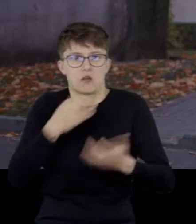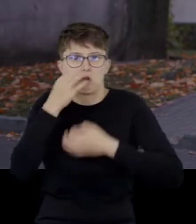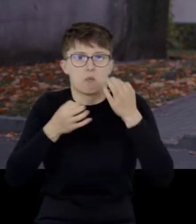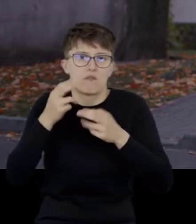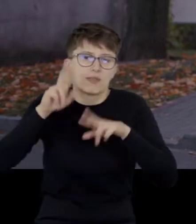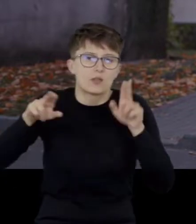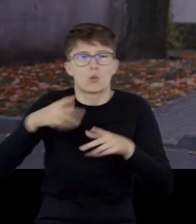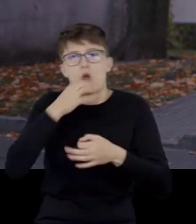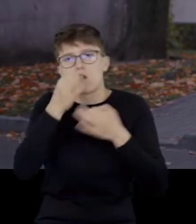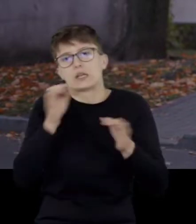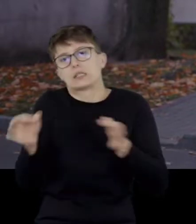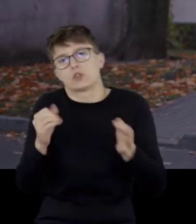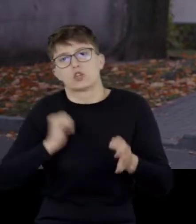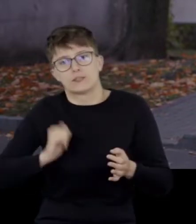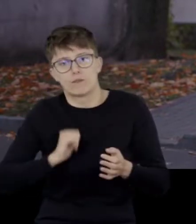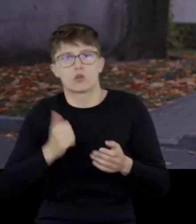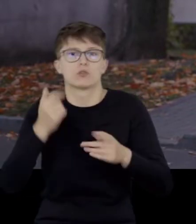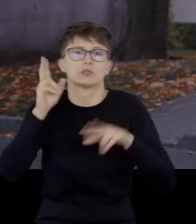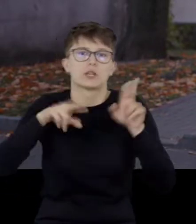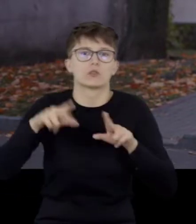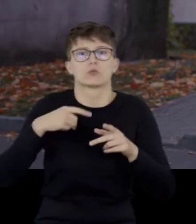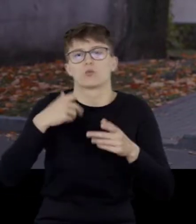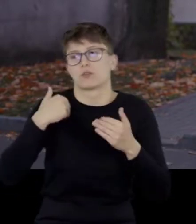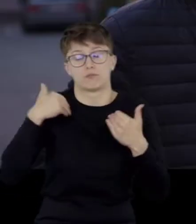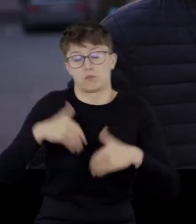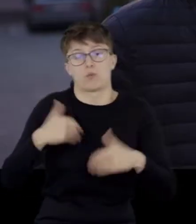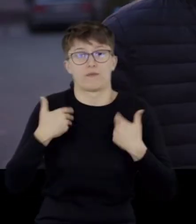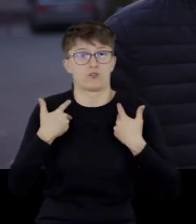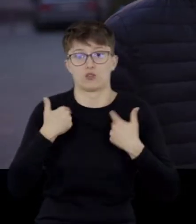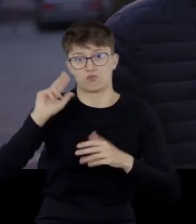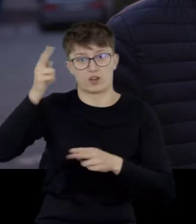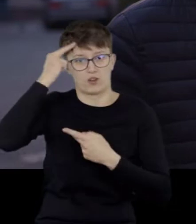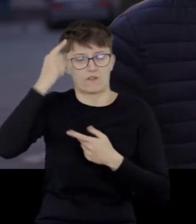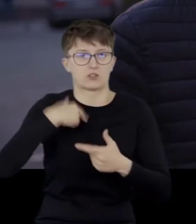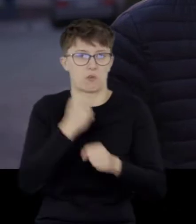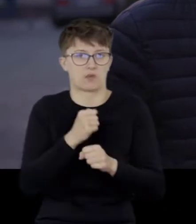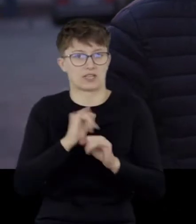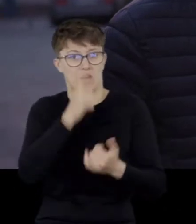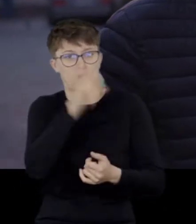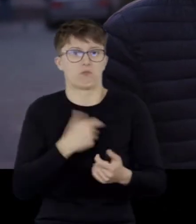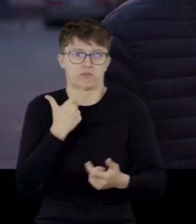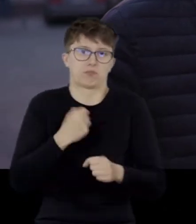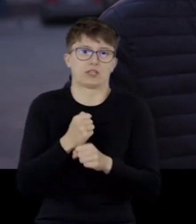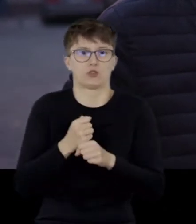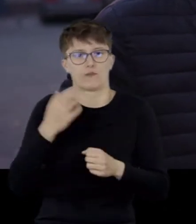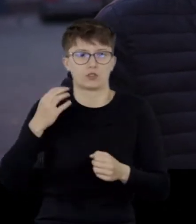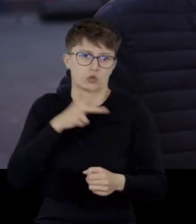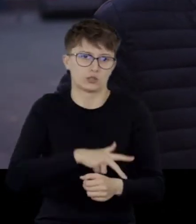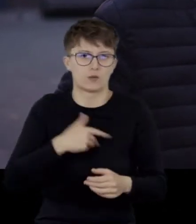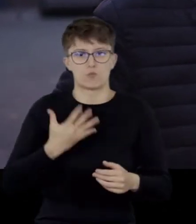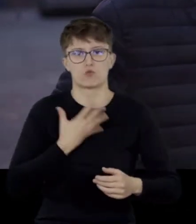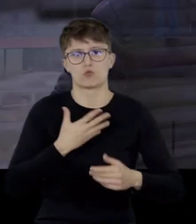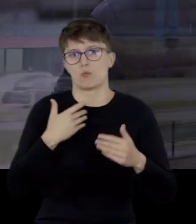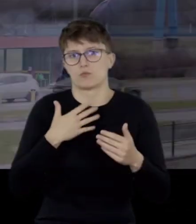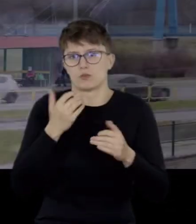niektórzy opowiadają swoje historie, o których bym się w życiu nie dowiedział, pracując dalej jako pracownik socjalny. Poczułam,